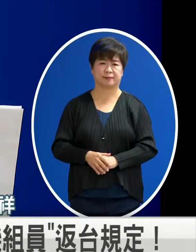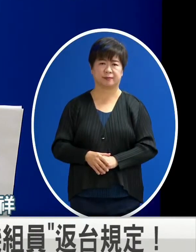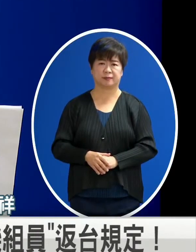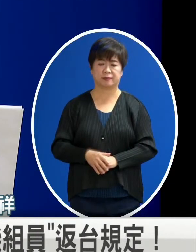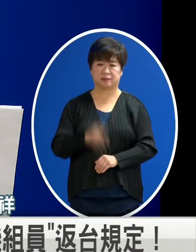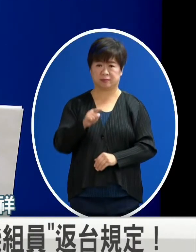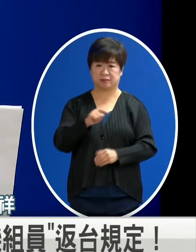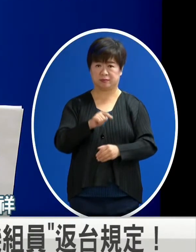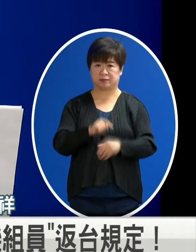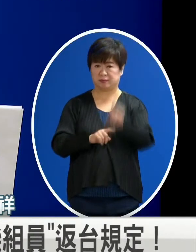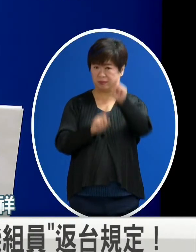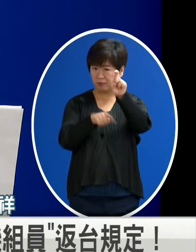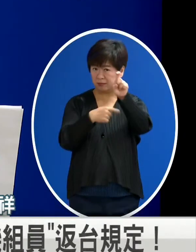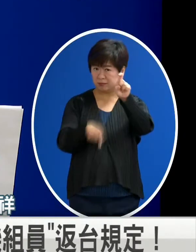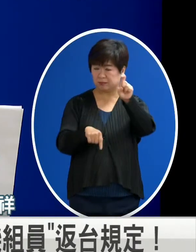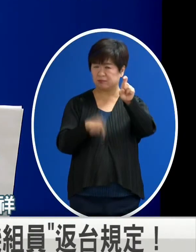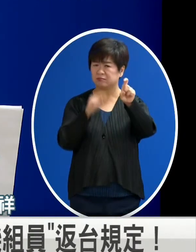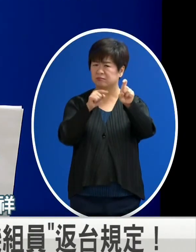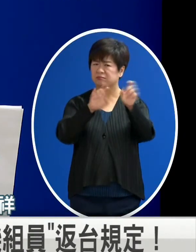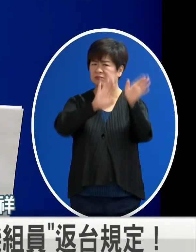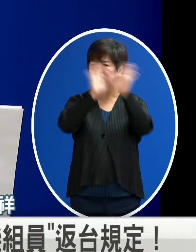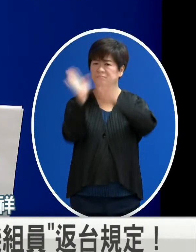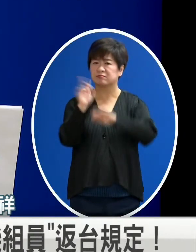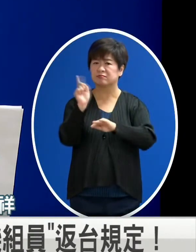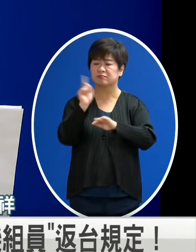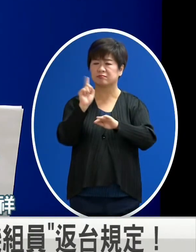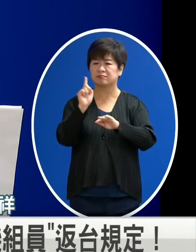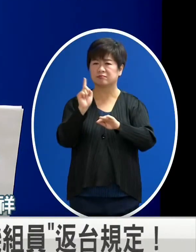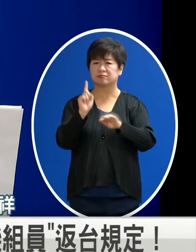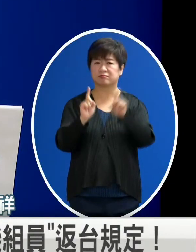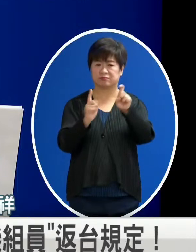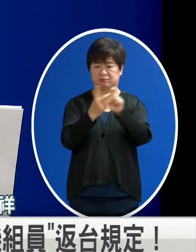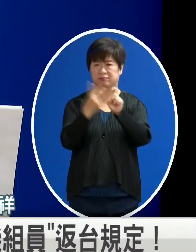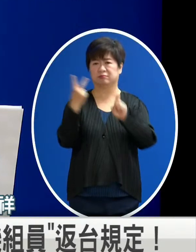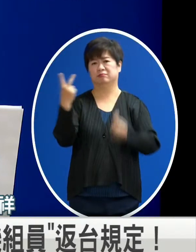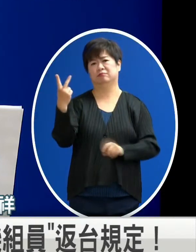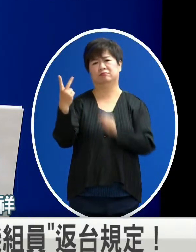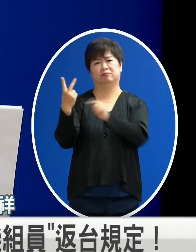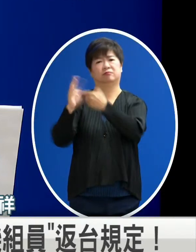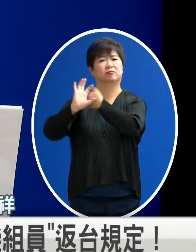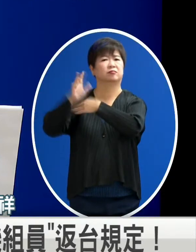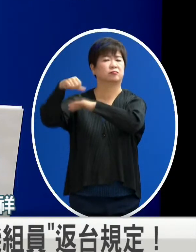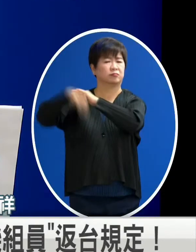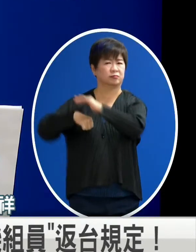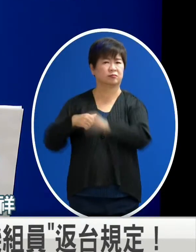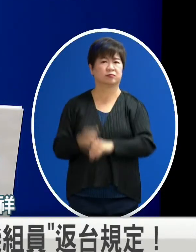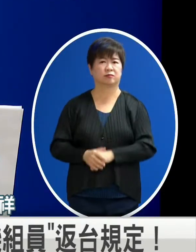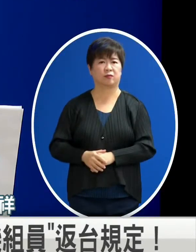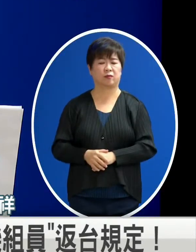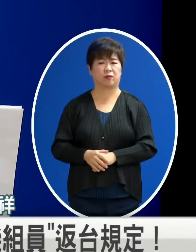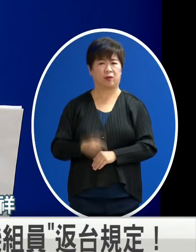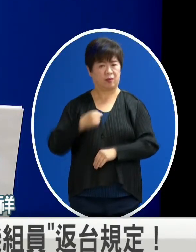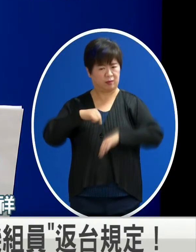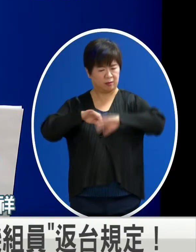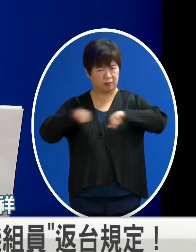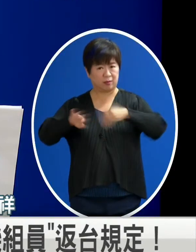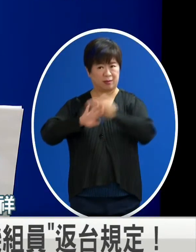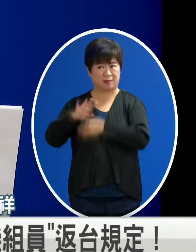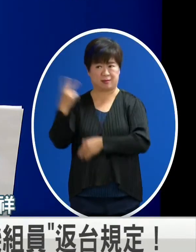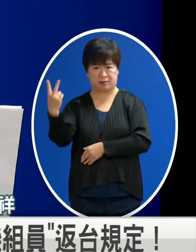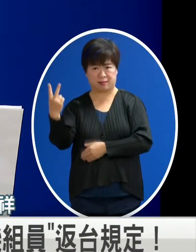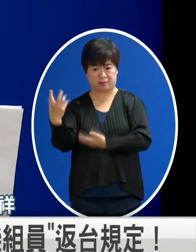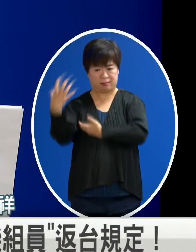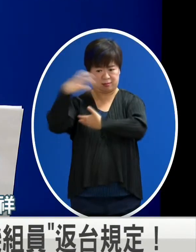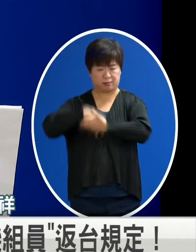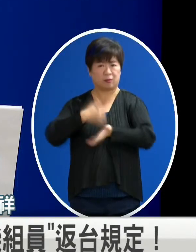有10例的部分啊。那有2例是属于境外一路啊。那所以我们没有把这个另外2例放